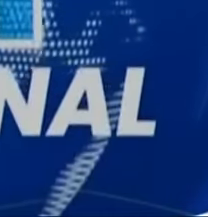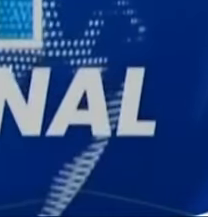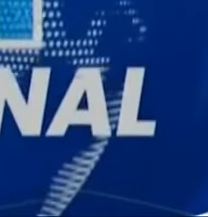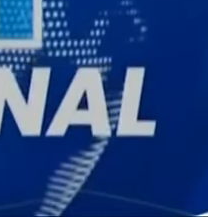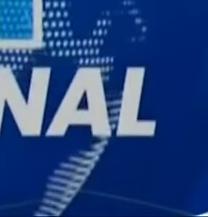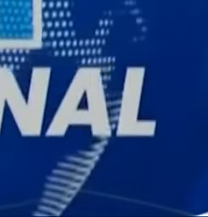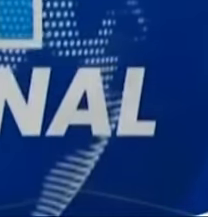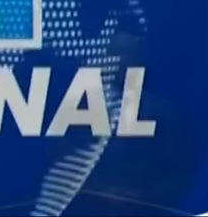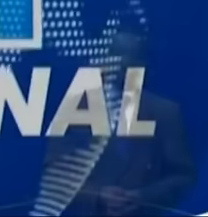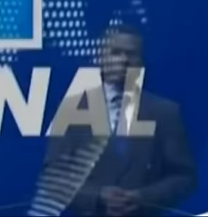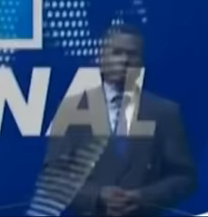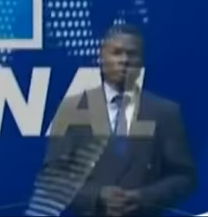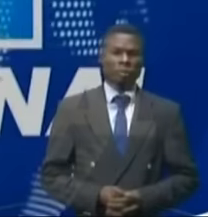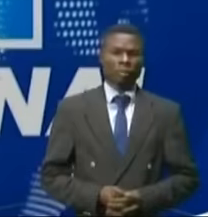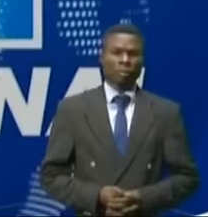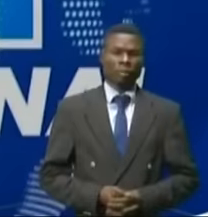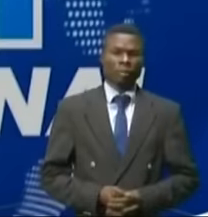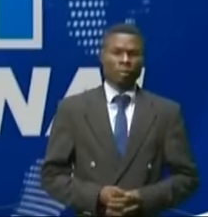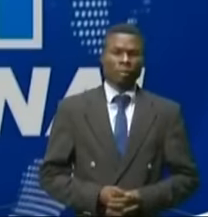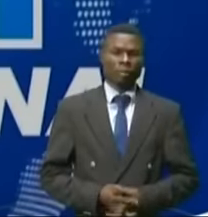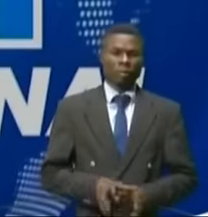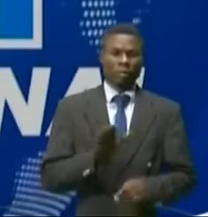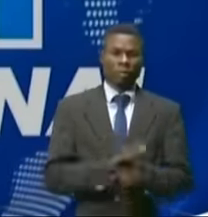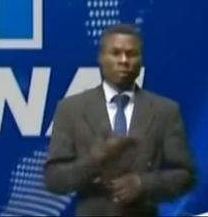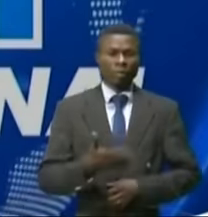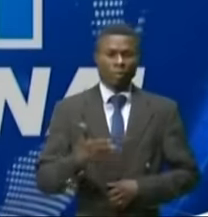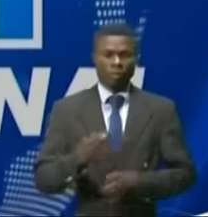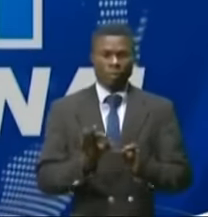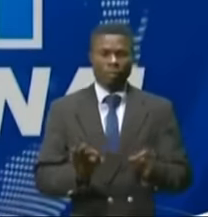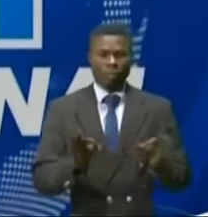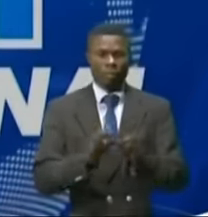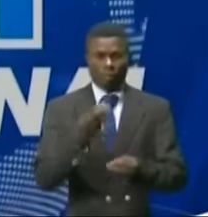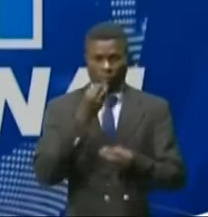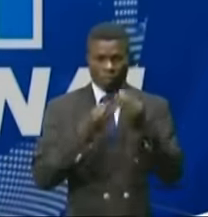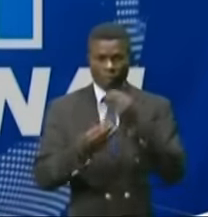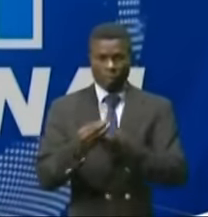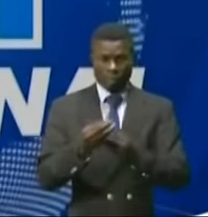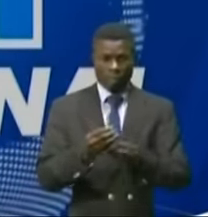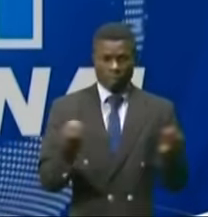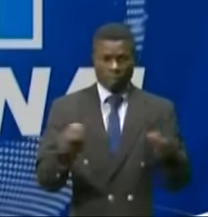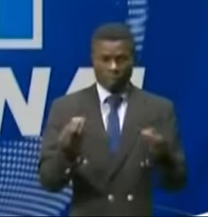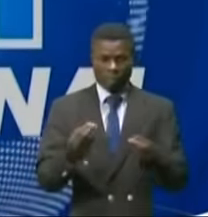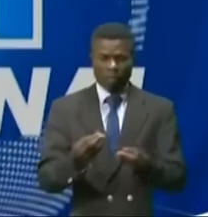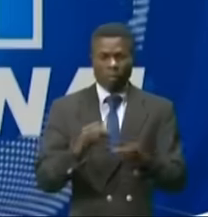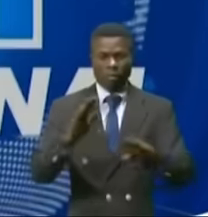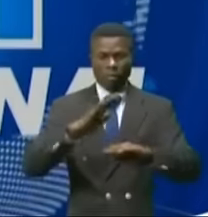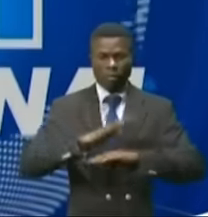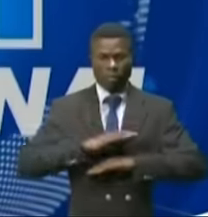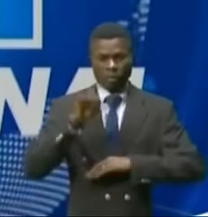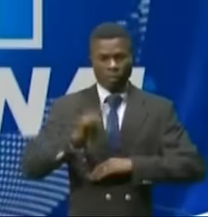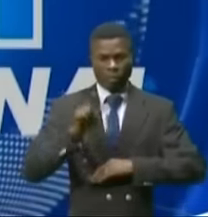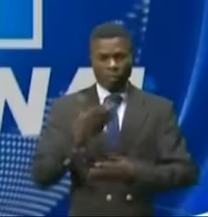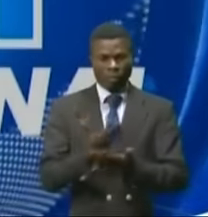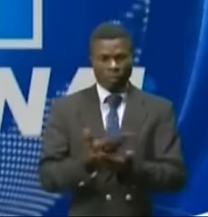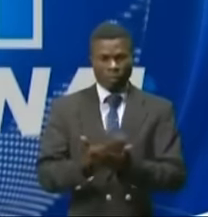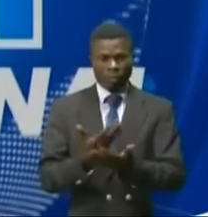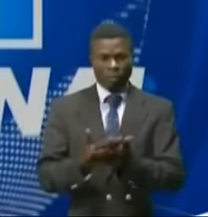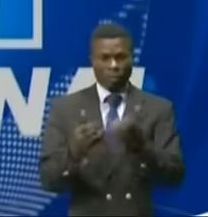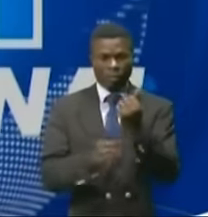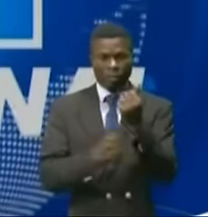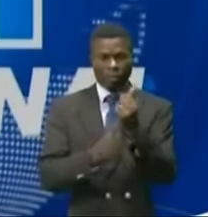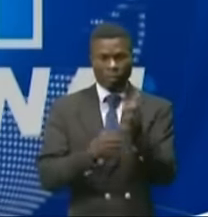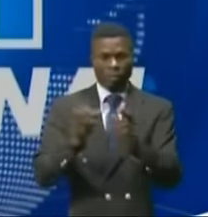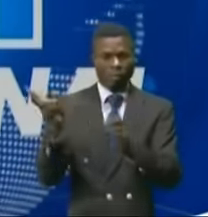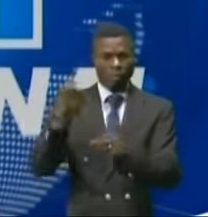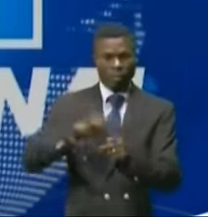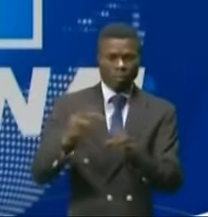don composé d'abris et autres articles de première nécessité, ce qui va répondre aux besoins urgents de ces